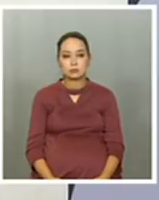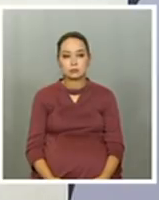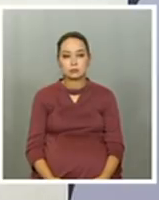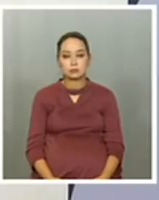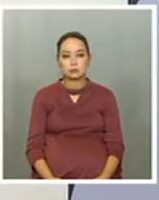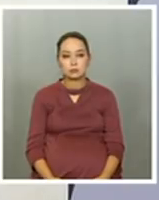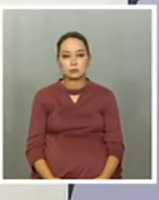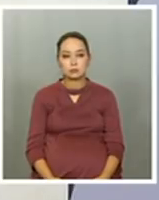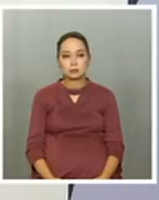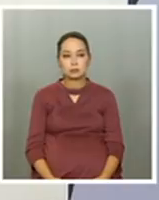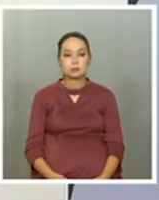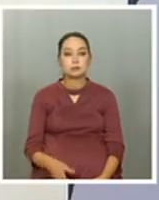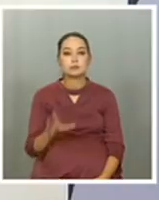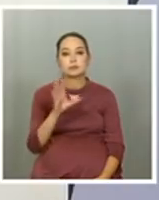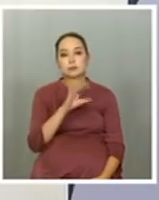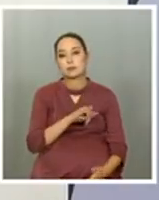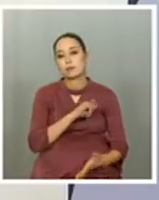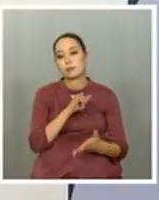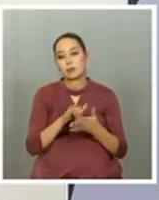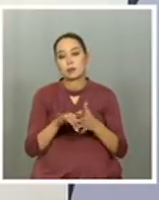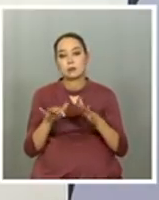орналасқан орнымызда анықтауы тиіс.